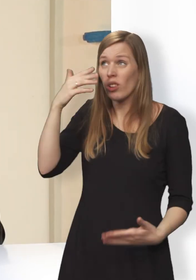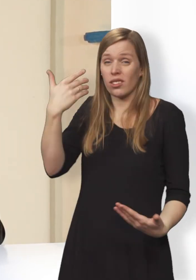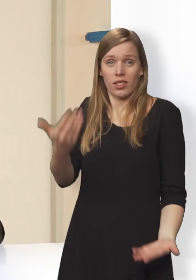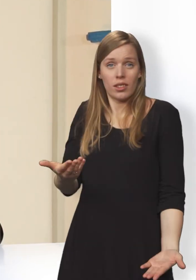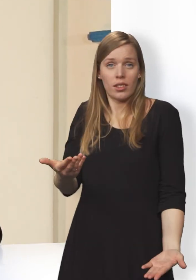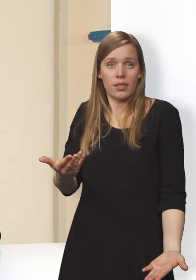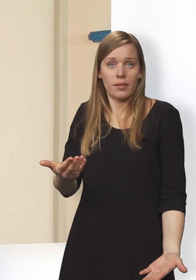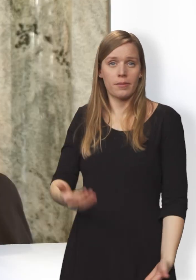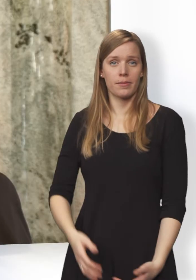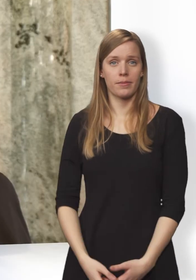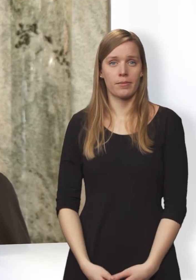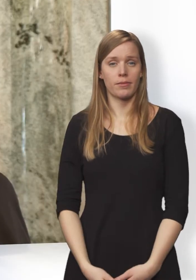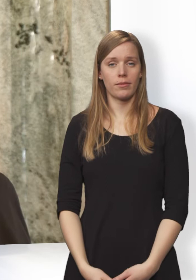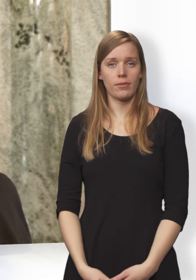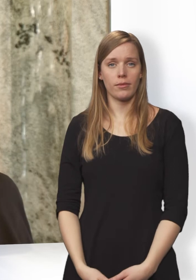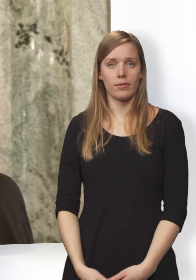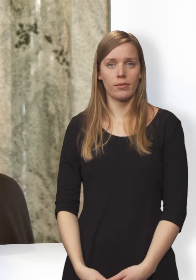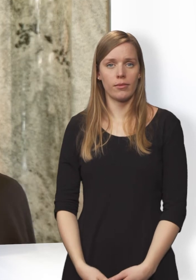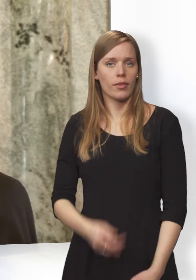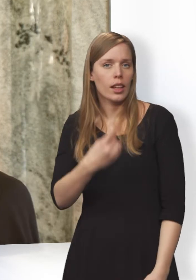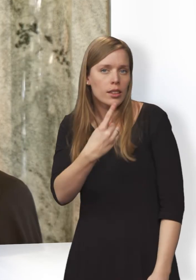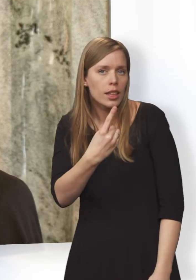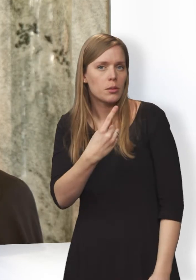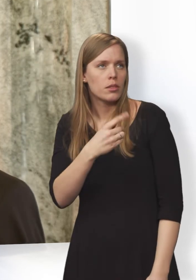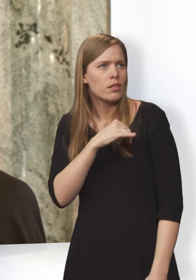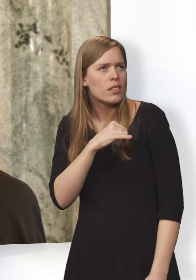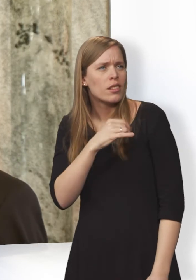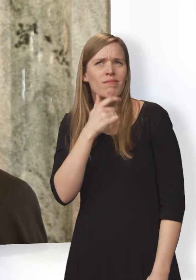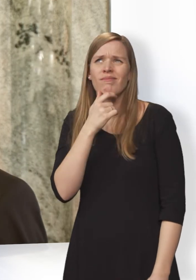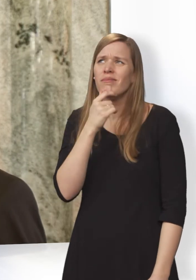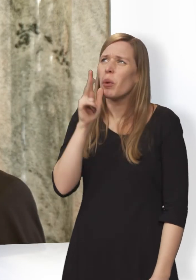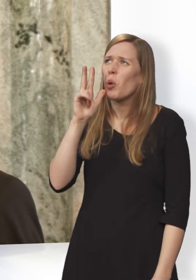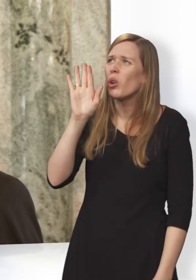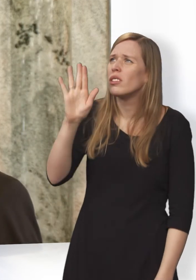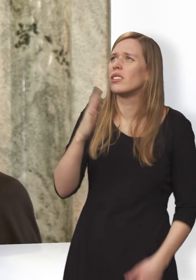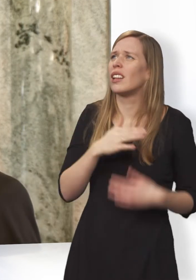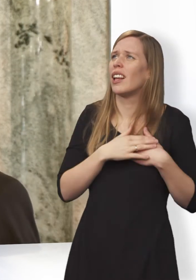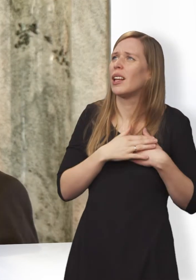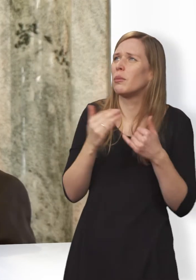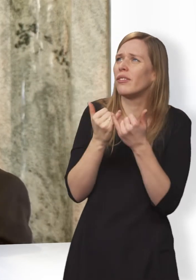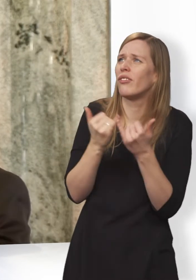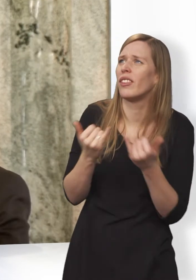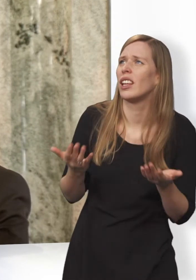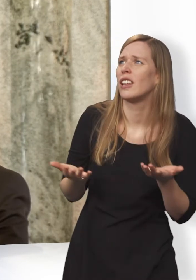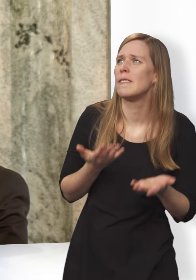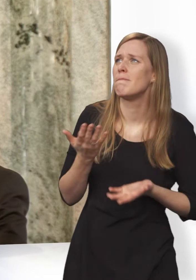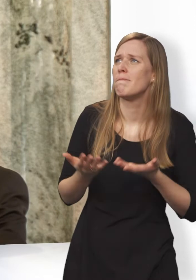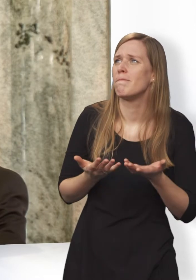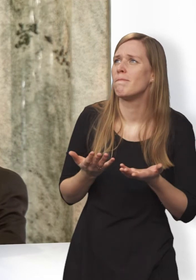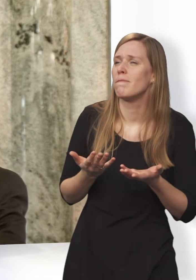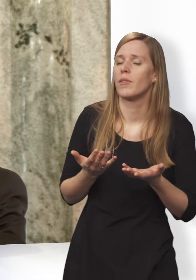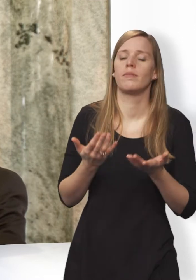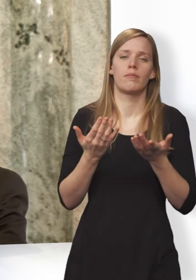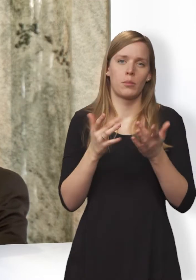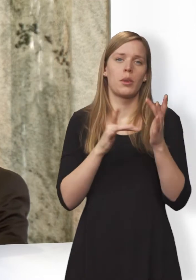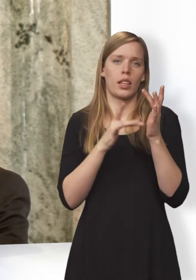wer wissen will wie gottes liebe wirklich ist darauf